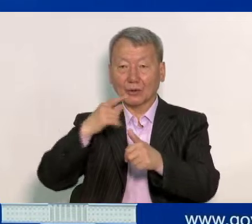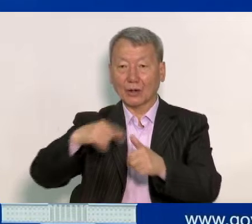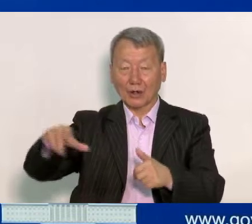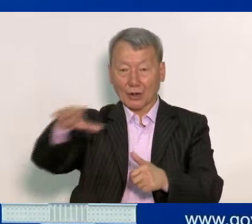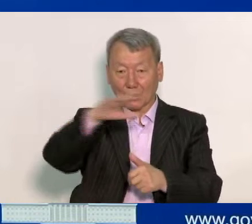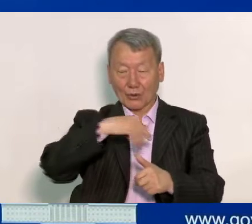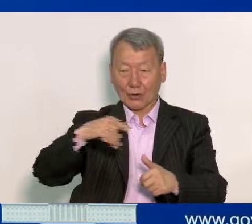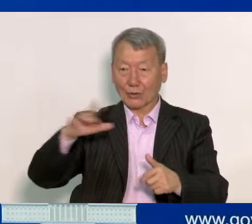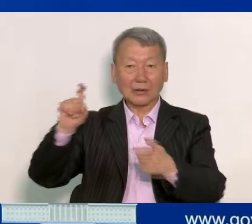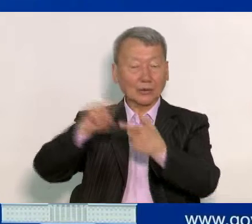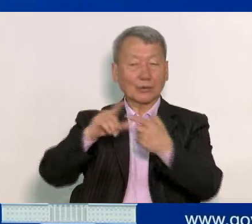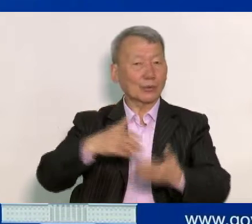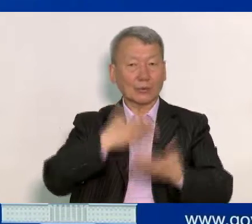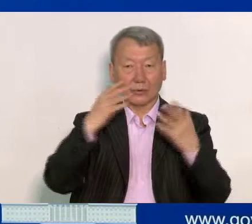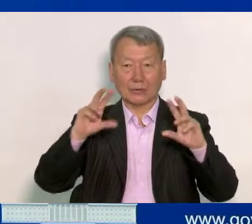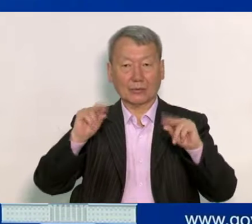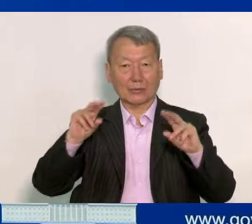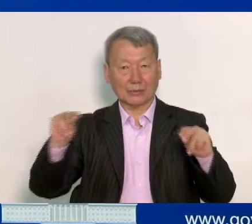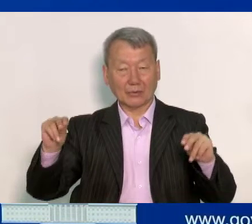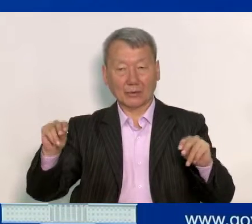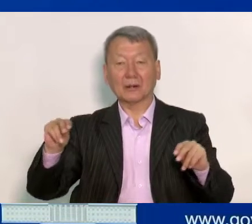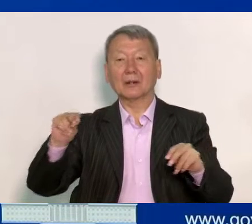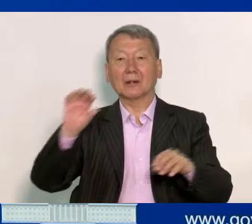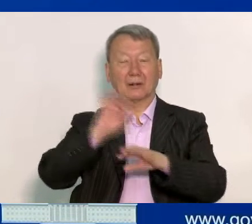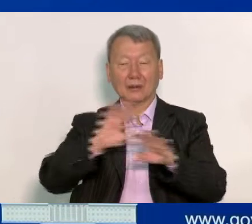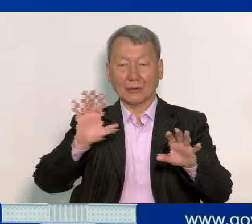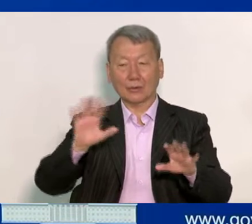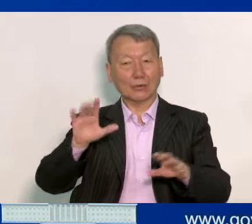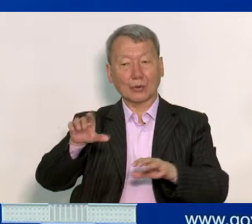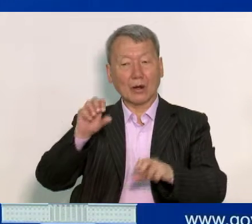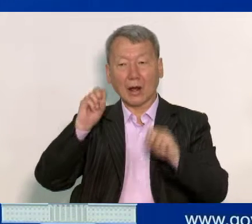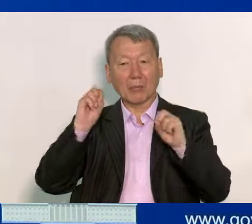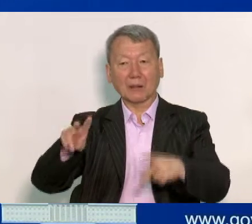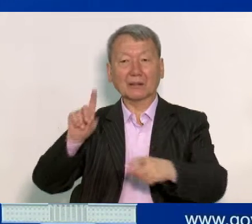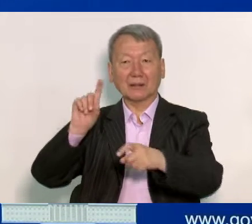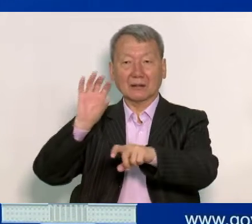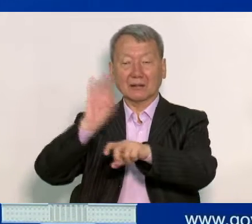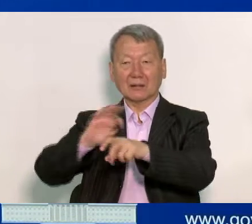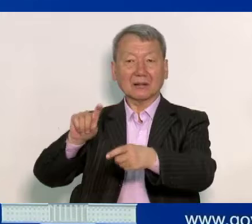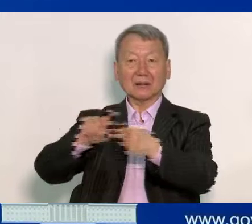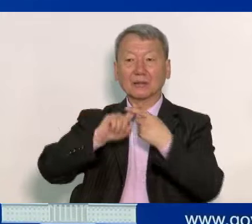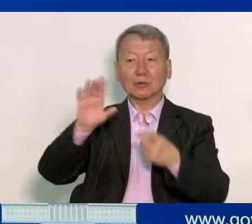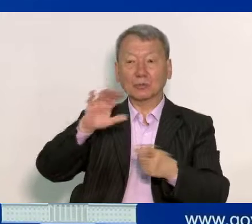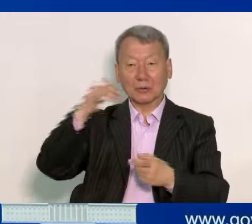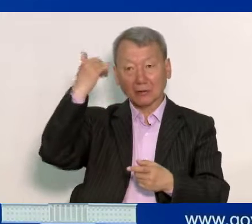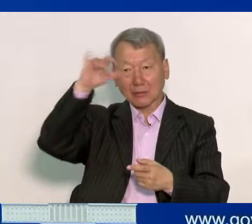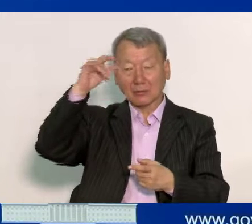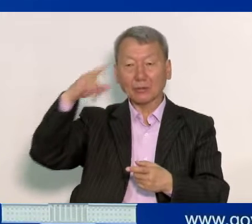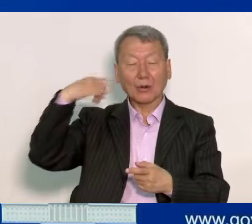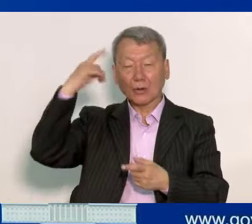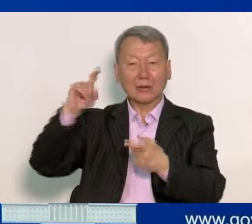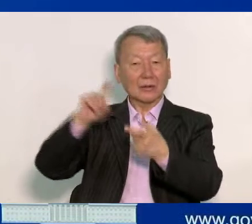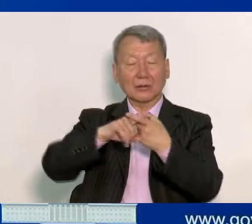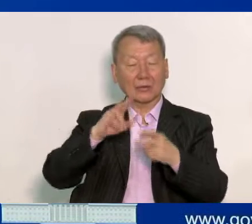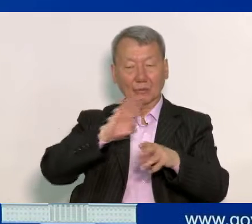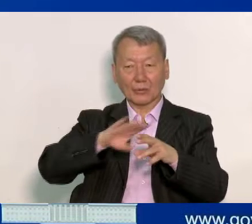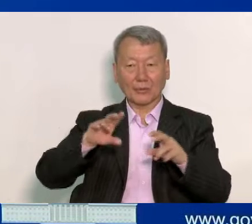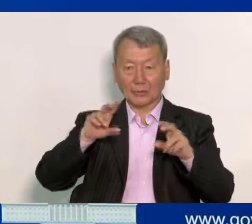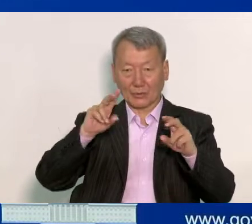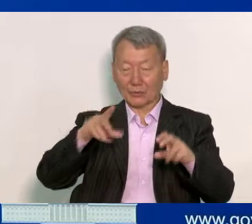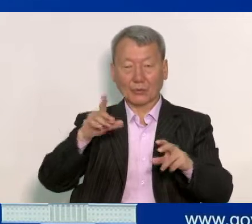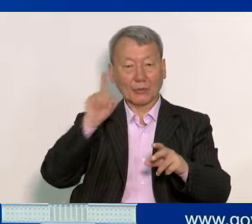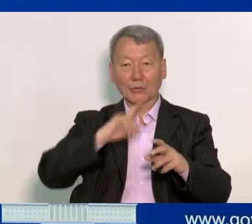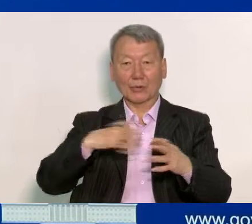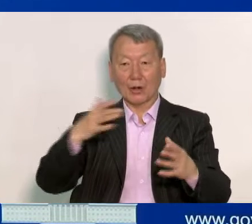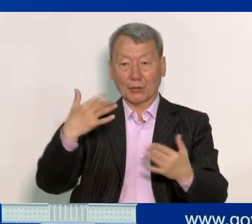республикада катталган жок. Булар өтө коркунучтуу оорулар. Ал эми баягы мындай малга тиешелүү кээ бир мындай оорулар жана мен айтып